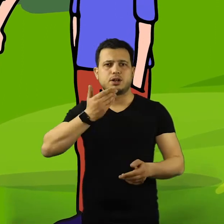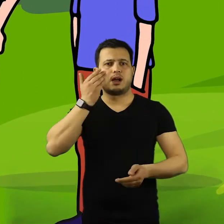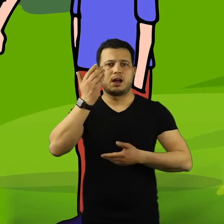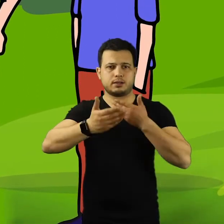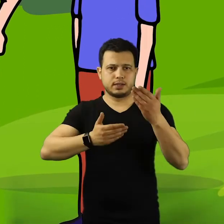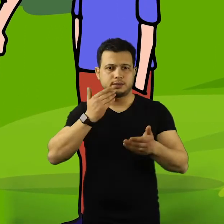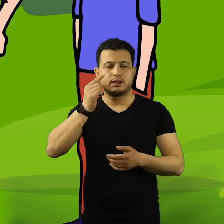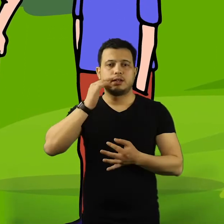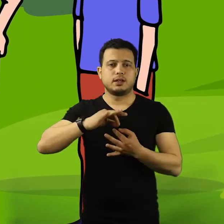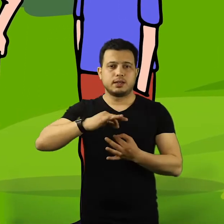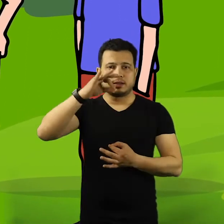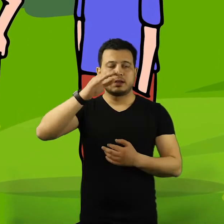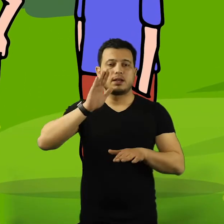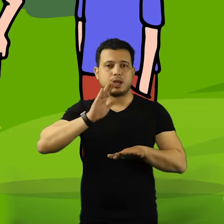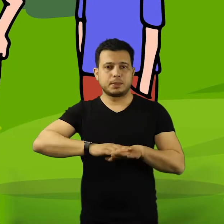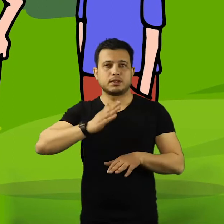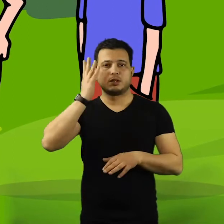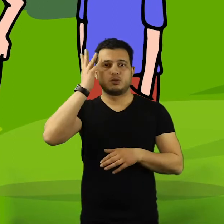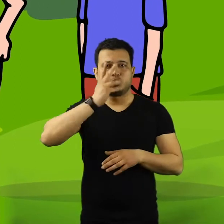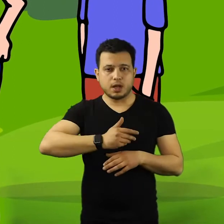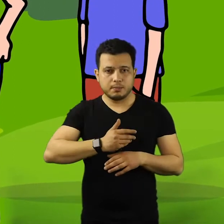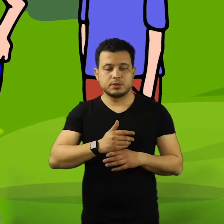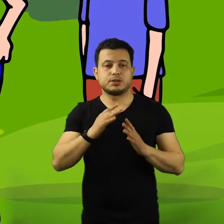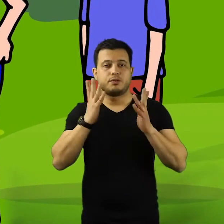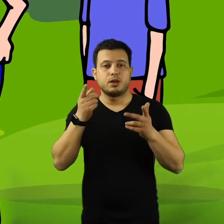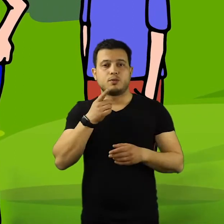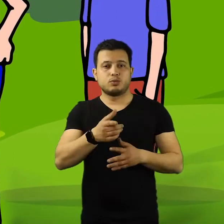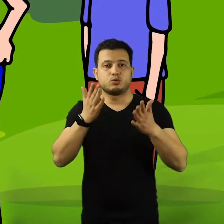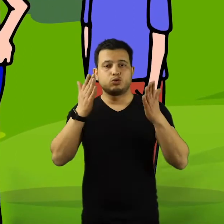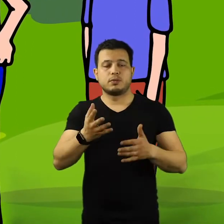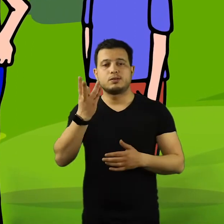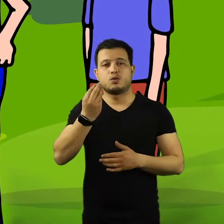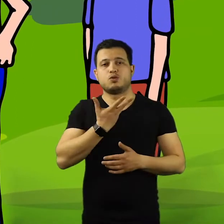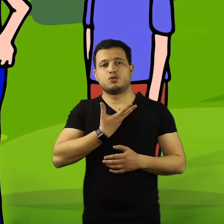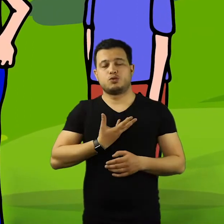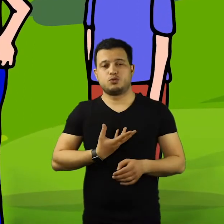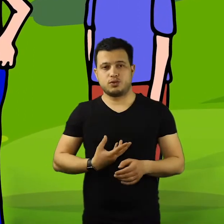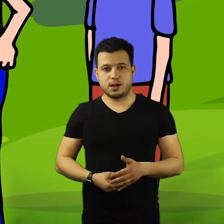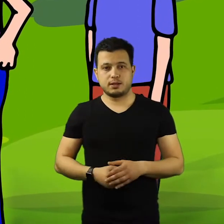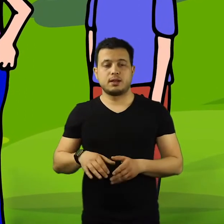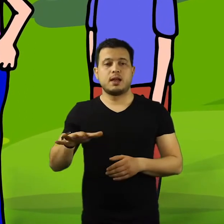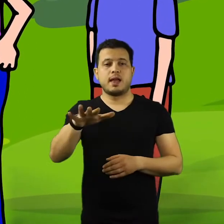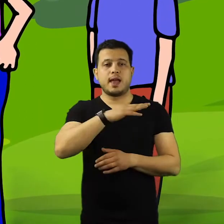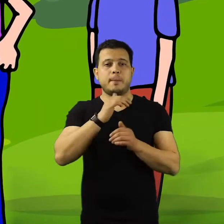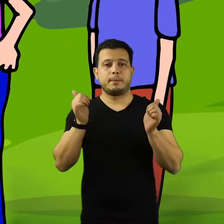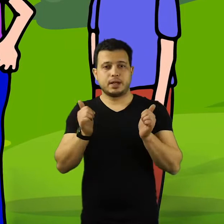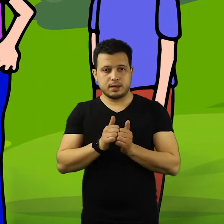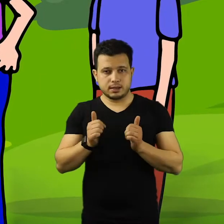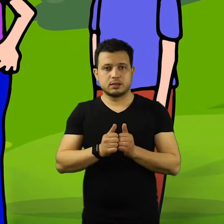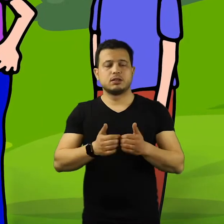İnsanlar yaptıklarından utanmış ve bu duruma çok üzülmüşlerdi Hep bir ağızdan